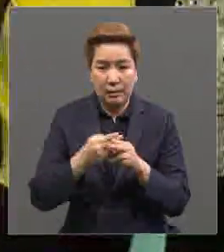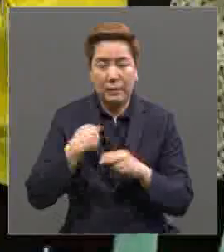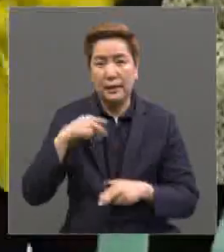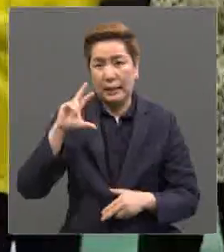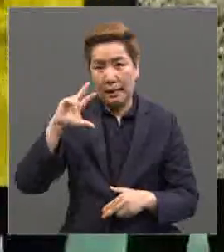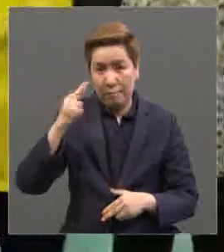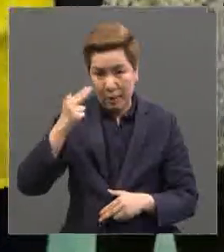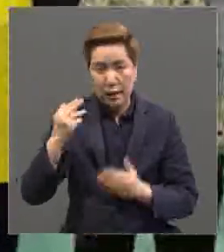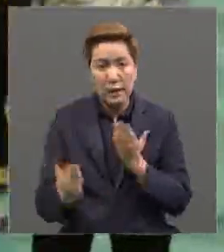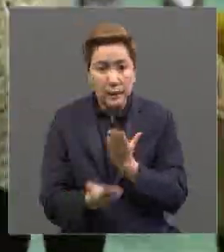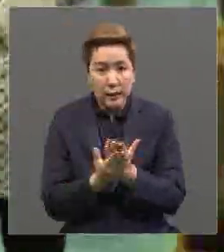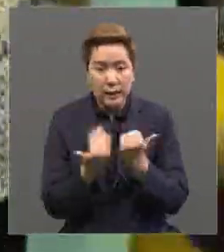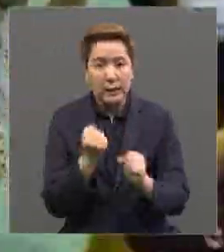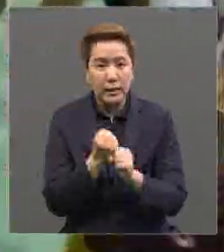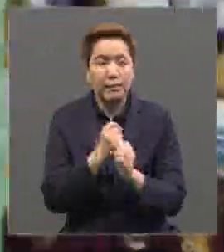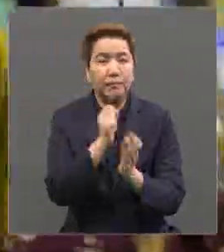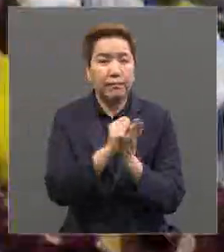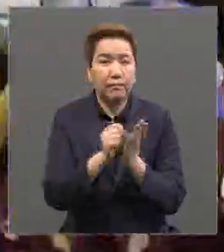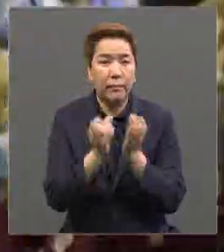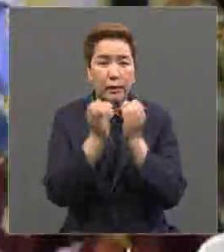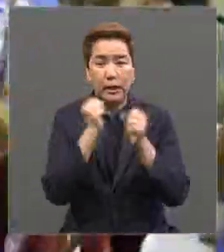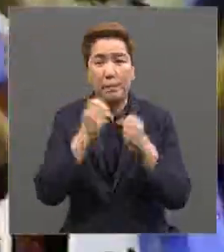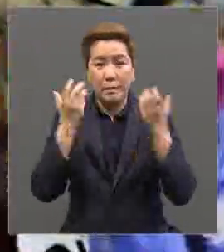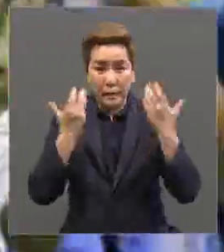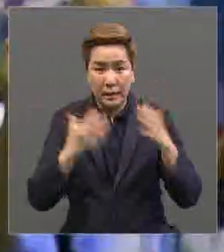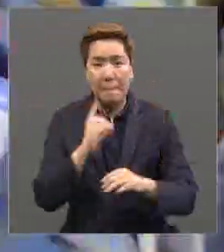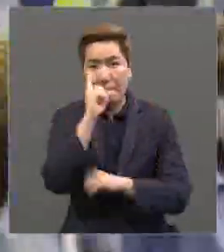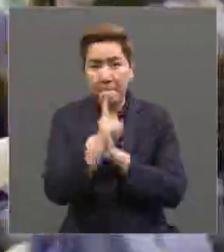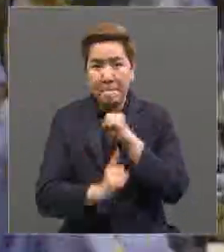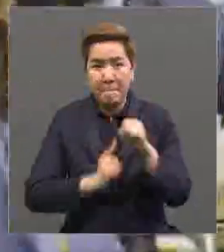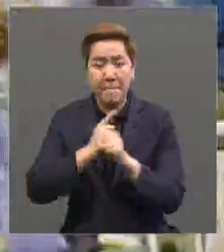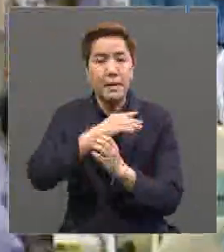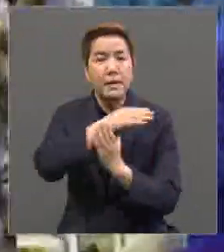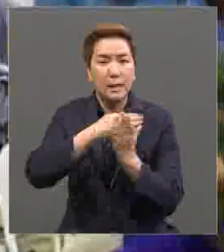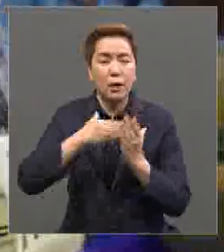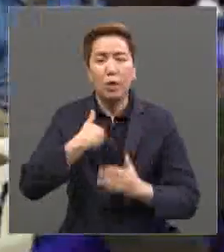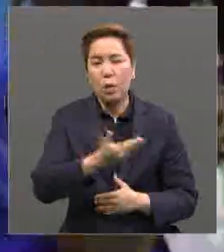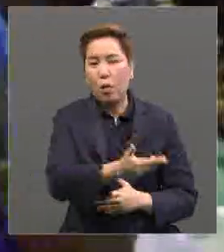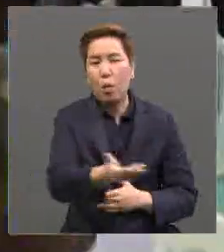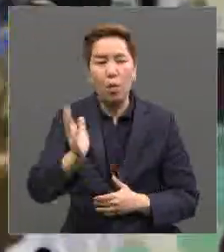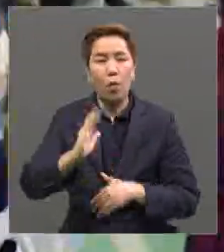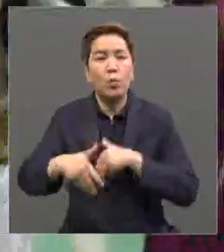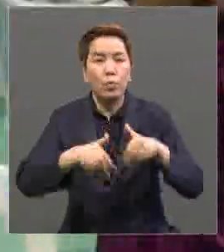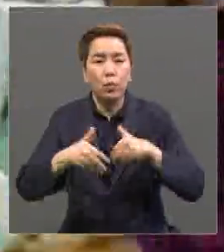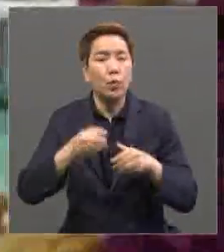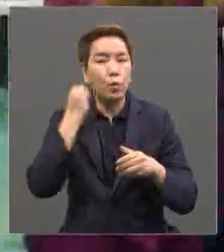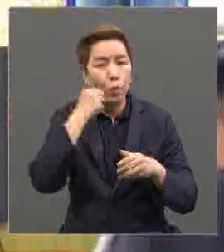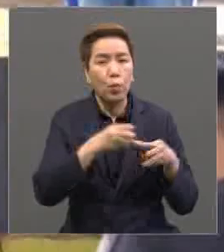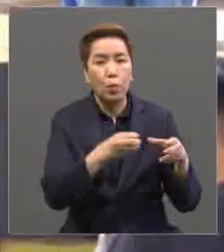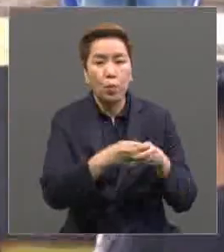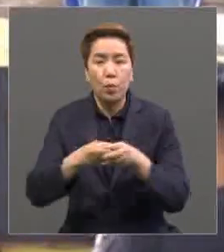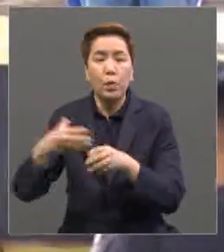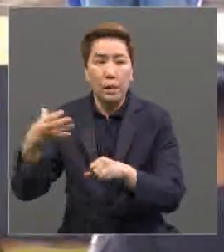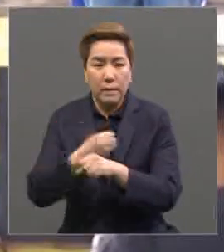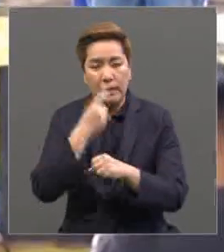ส่วนกระบวนการร่างรัฐธรรมนูญใหม่จะเสร็จสิ้นภายในปีครึ่งจึงมีการขอแรงสนับสนุนจากประชาชนและทุกพรรคการเมือง